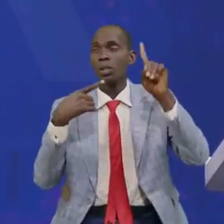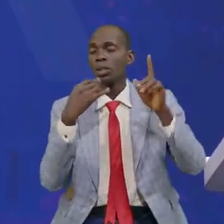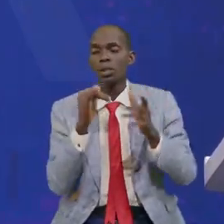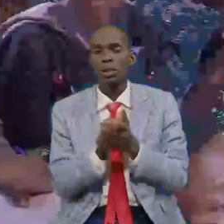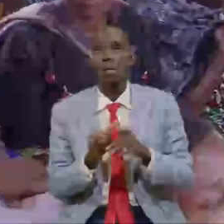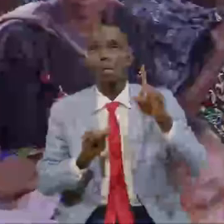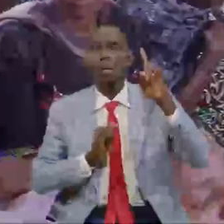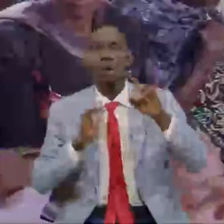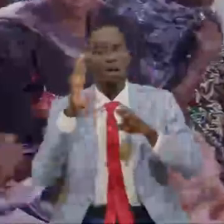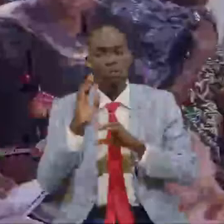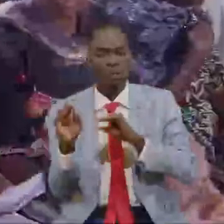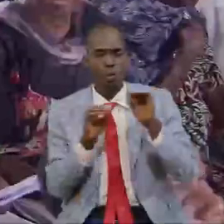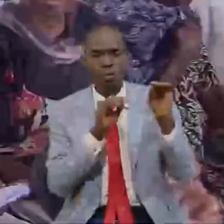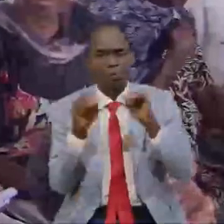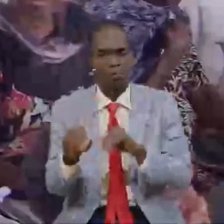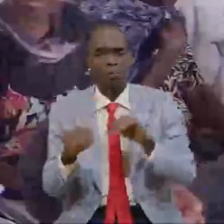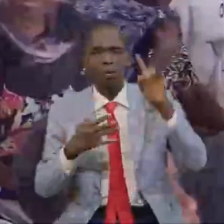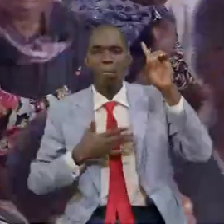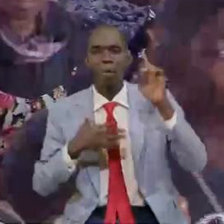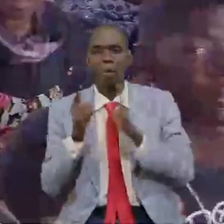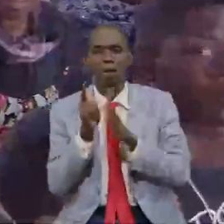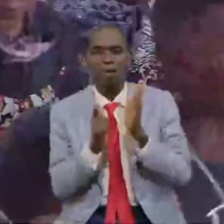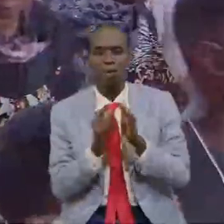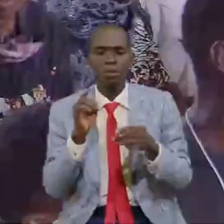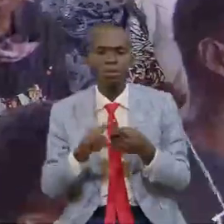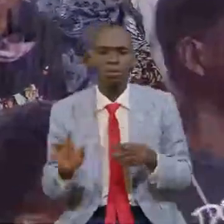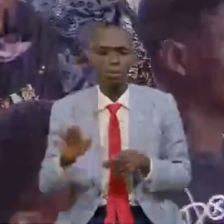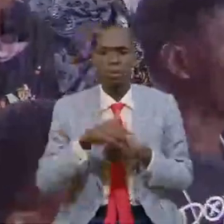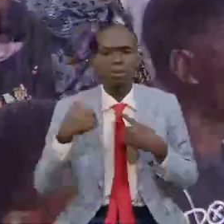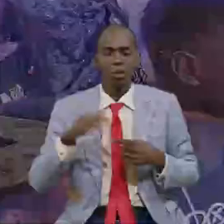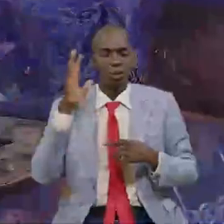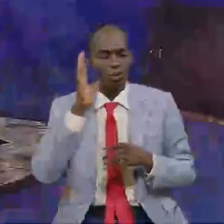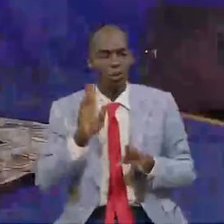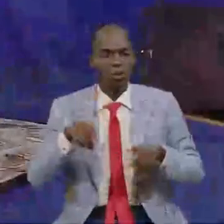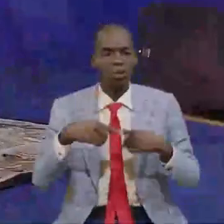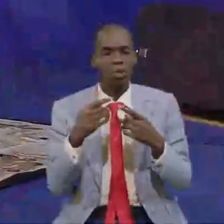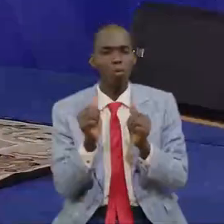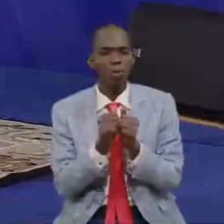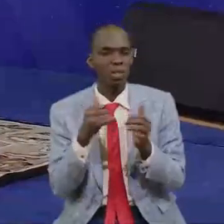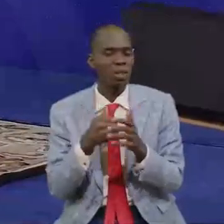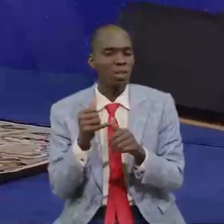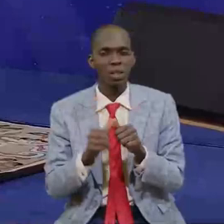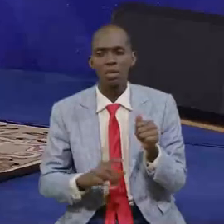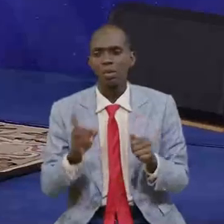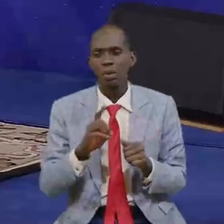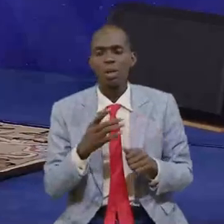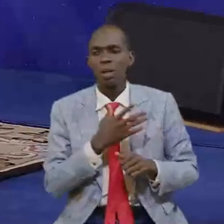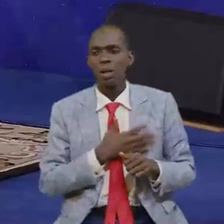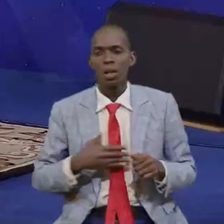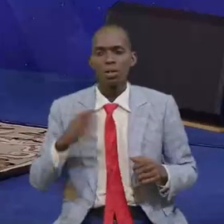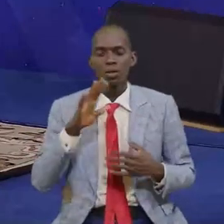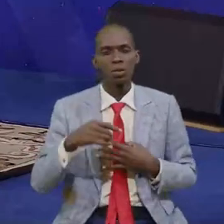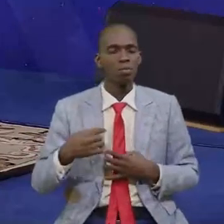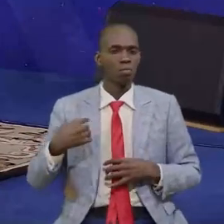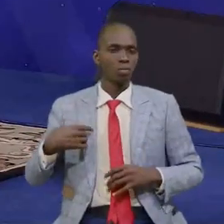mes lois dans le cœur. Et tu portes ça avec toi partout où tu vas. Et le lecteur, ta conscience te